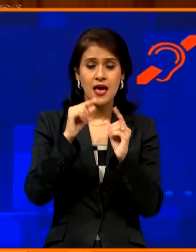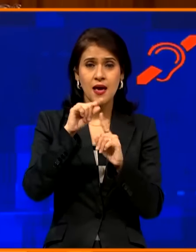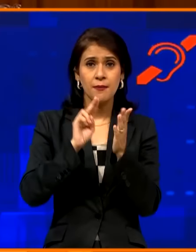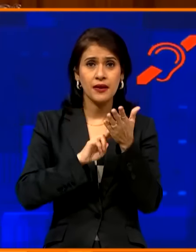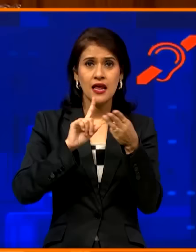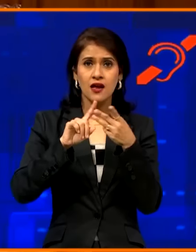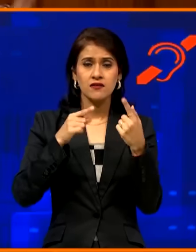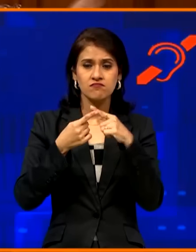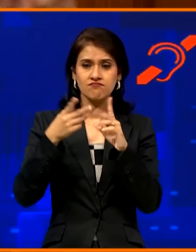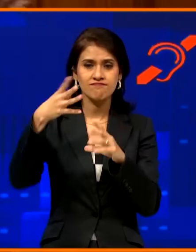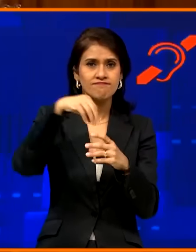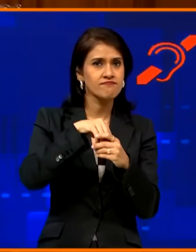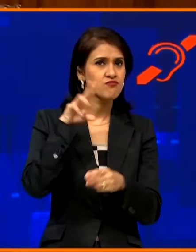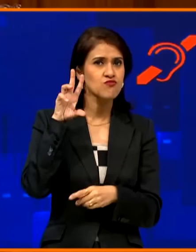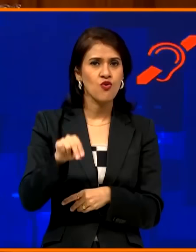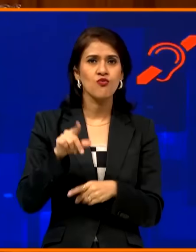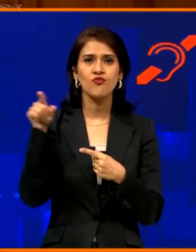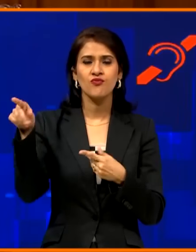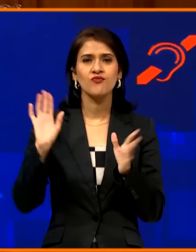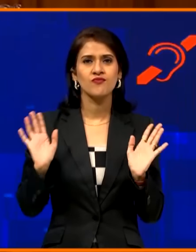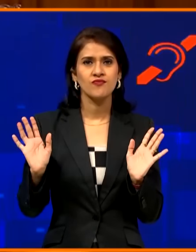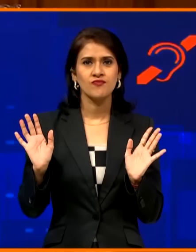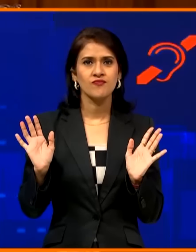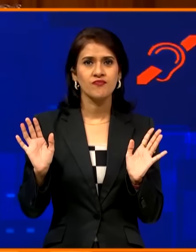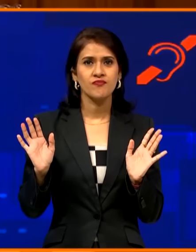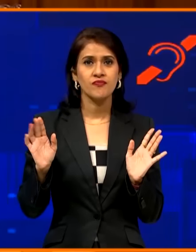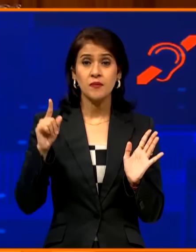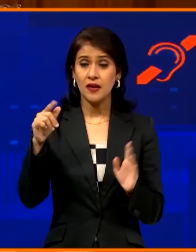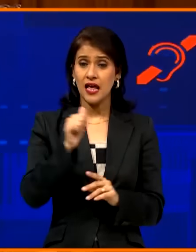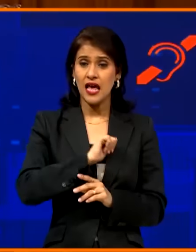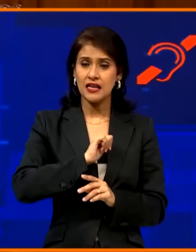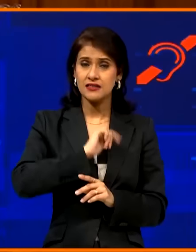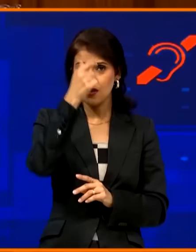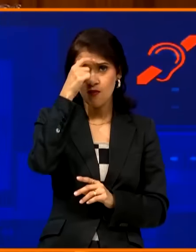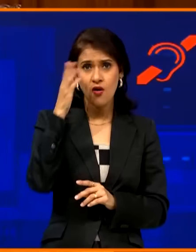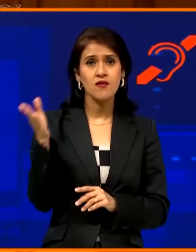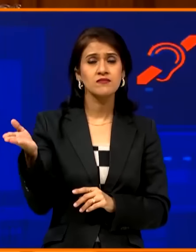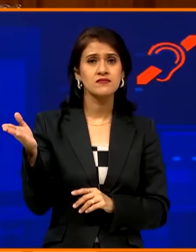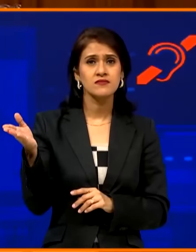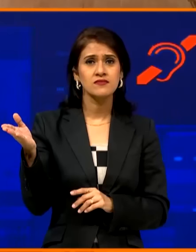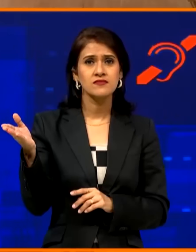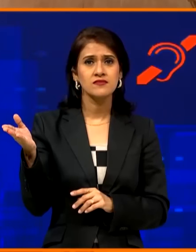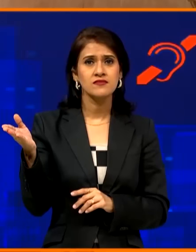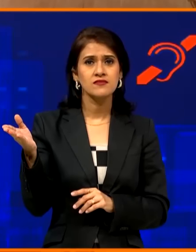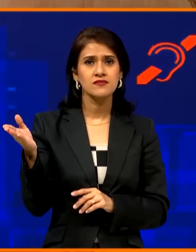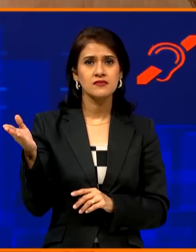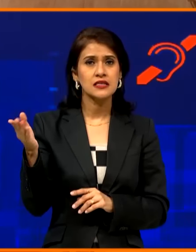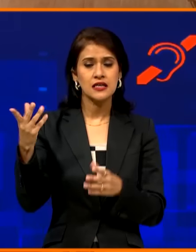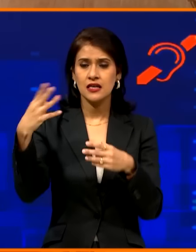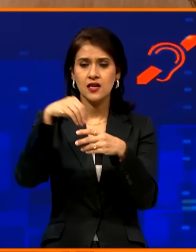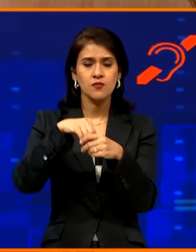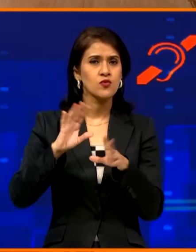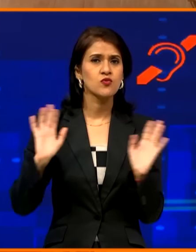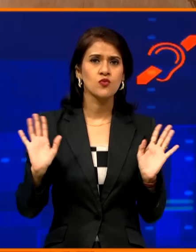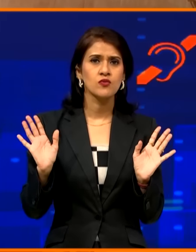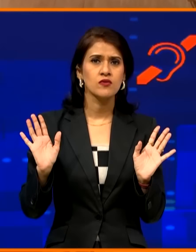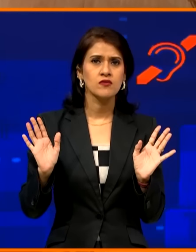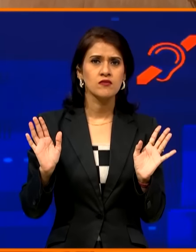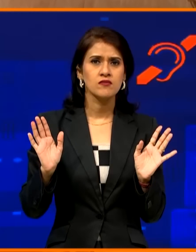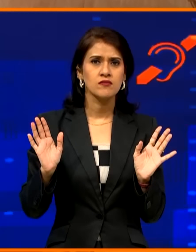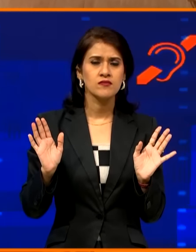का अगर वह कोई ऐसा आदमी और इस तरह के एटीट्यूड का आदमी कैबिनेट में बैठा हुआ है तो मैं उस कैबिनेट के बारे में क्या